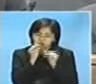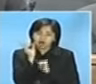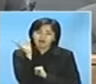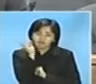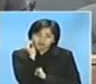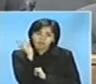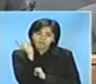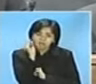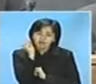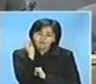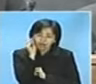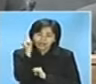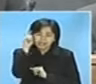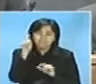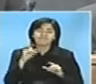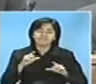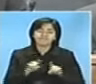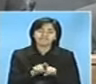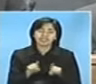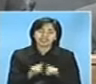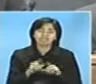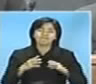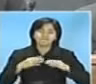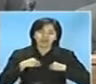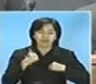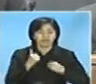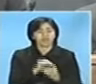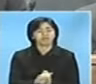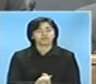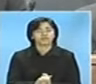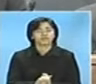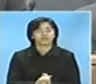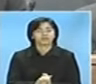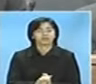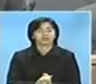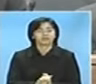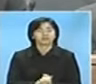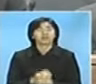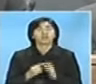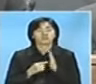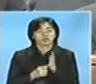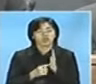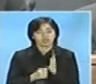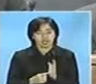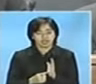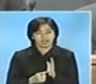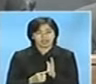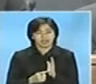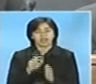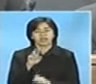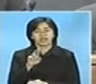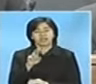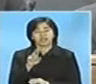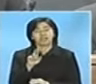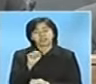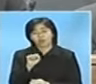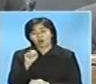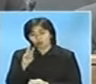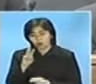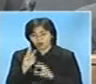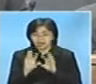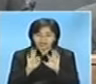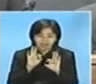มก็เห็นด้วยหลายประการแม้กระทั่งการได้มาซึ่งสมาชิกวุฒิสภาจากการสรรห